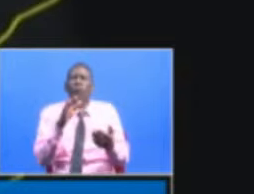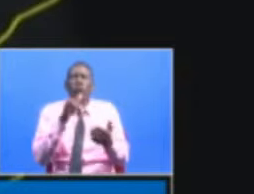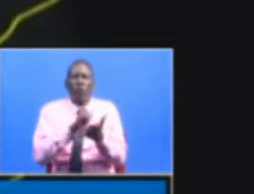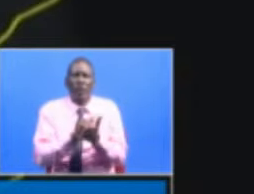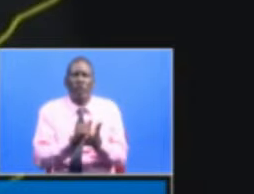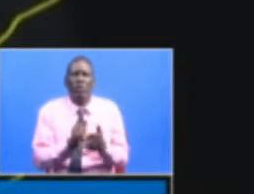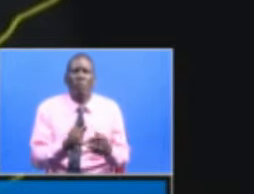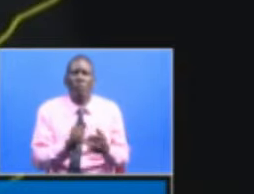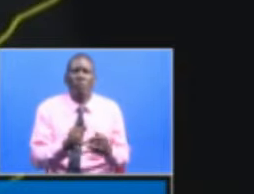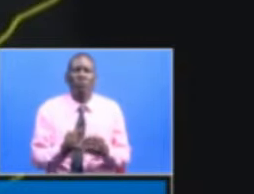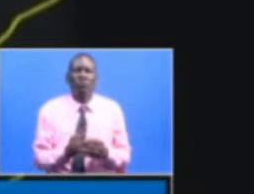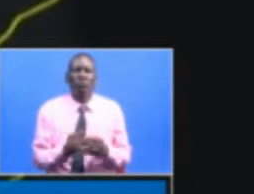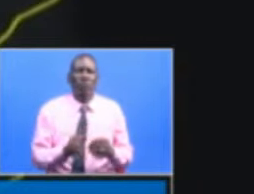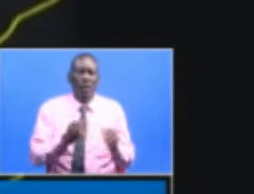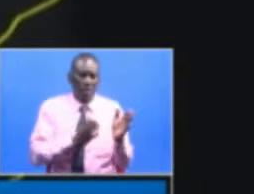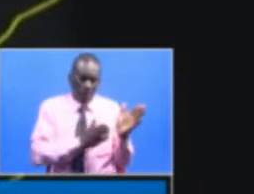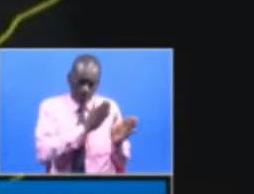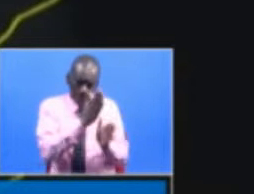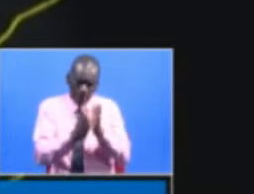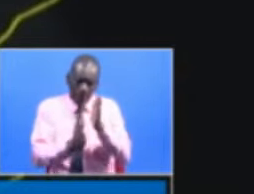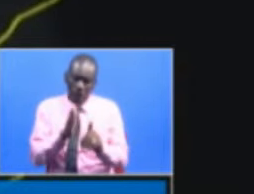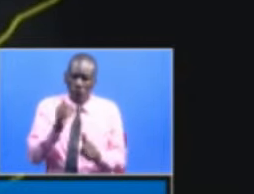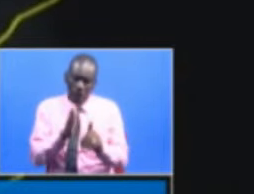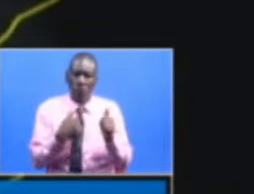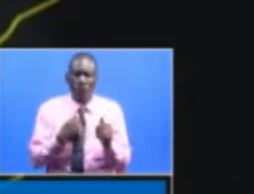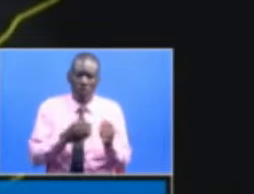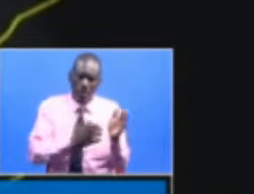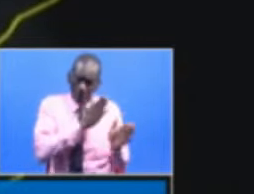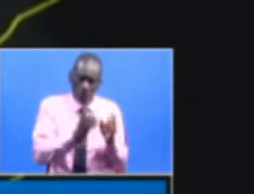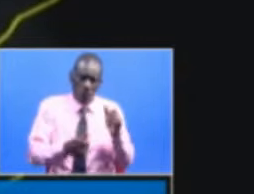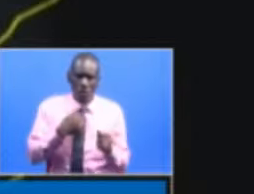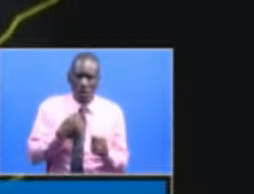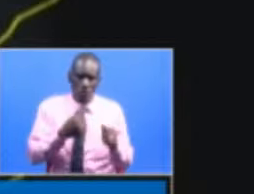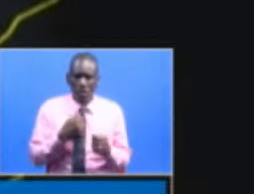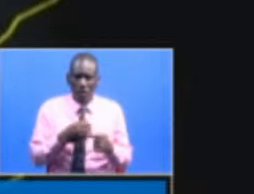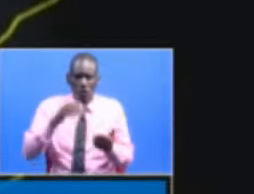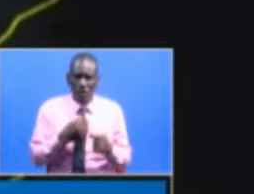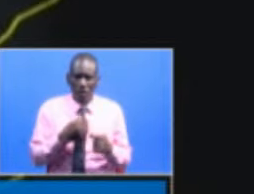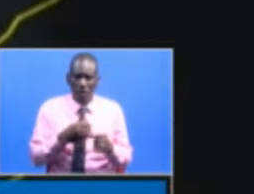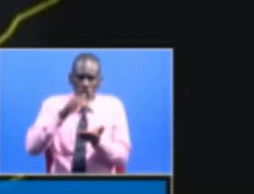katika mipango ama mikakati yenye tuko nao katika kupunguza